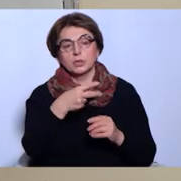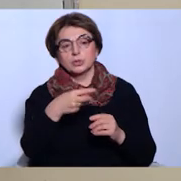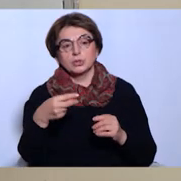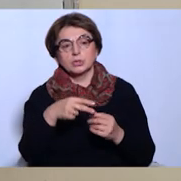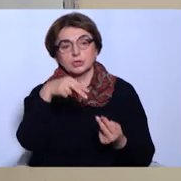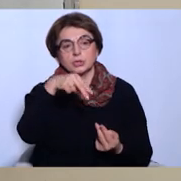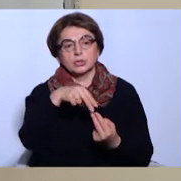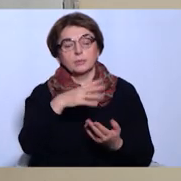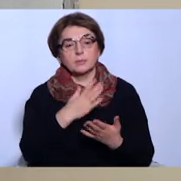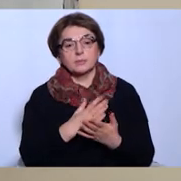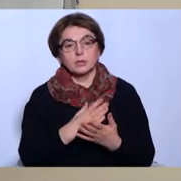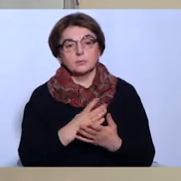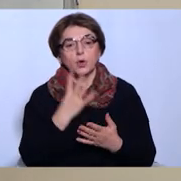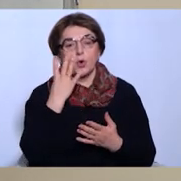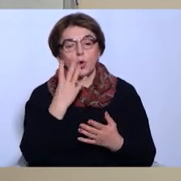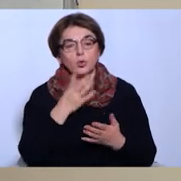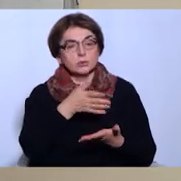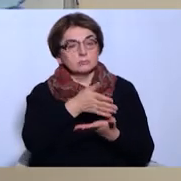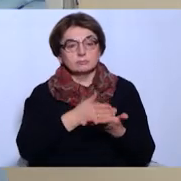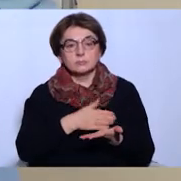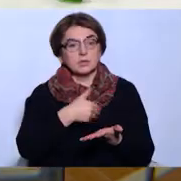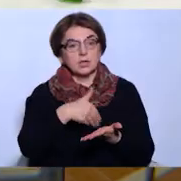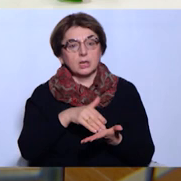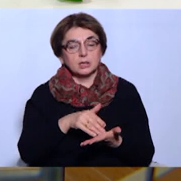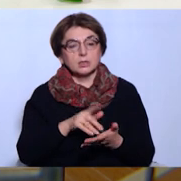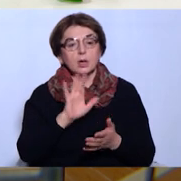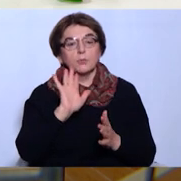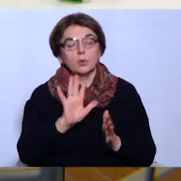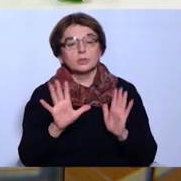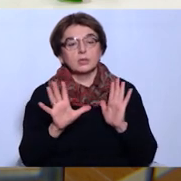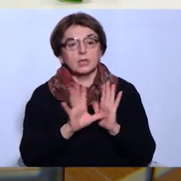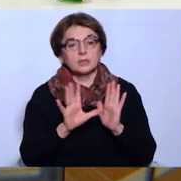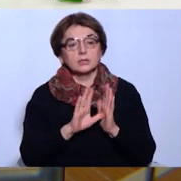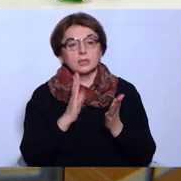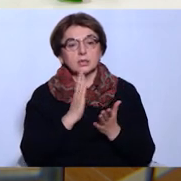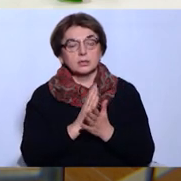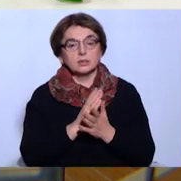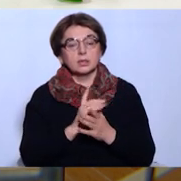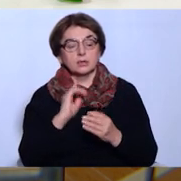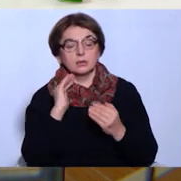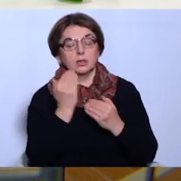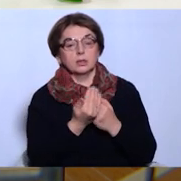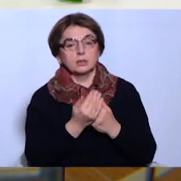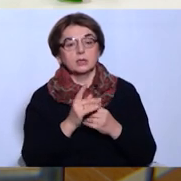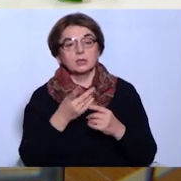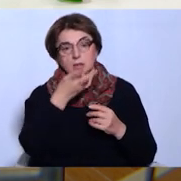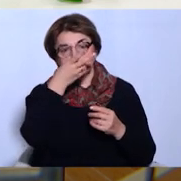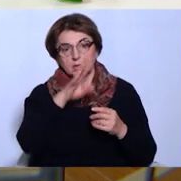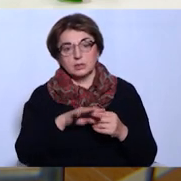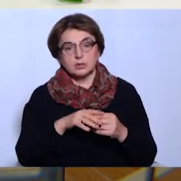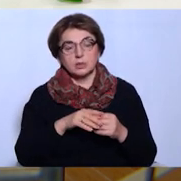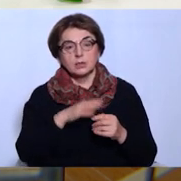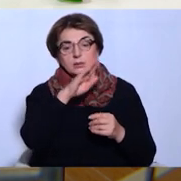შესაბამისად გვაქვს 4 გაუწყვილებელი ელექტრონი, მხოლოდ 1 ელექტრონი არის s ორბიტალიდან, ხოლო დანარჩენი კი